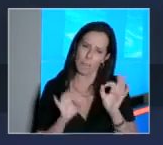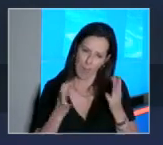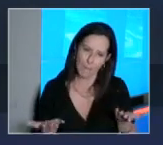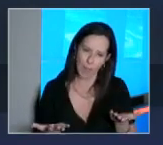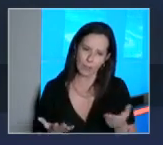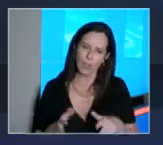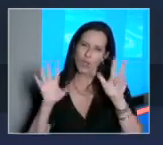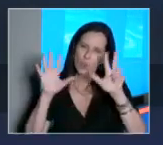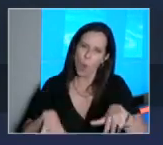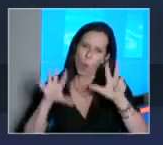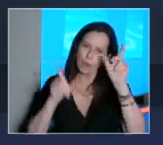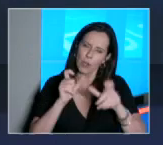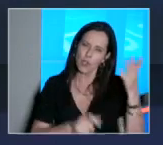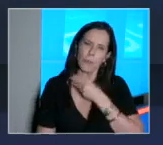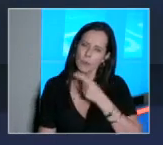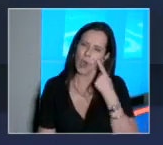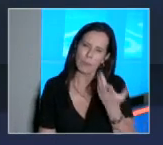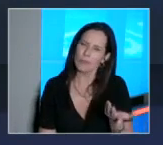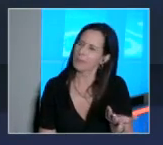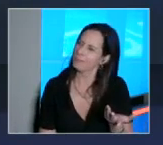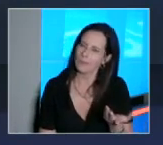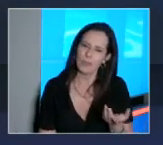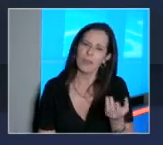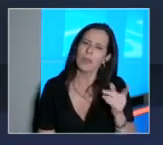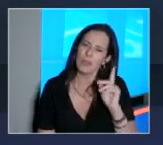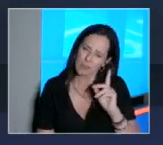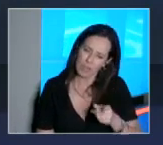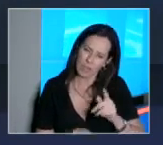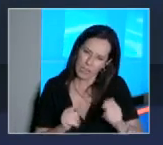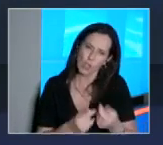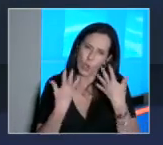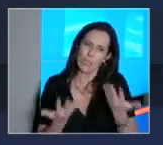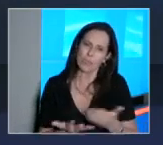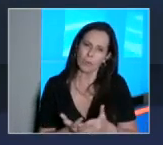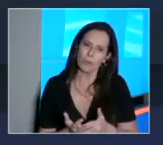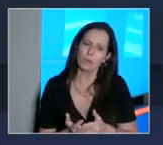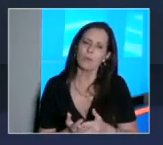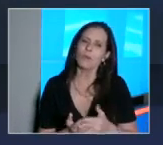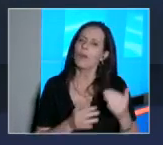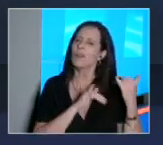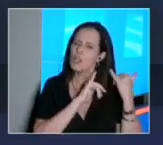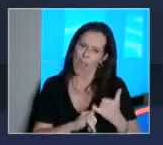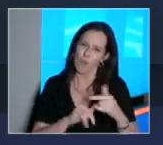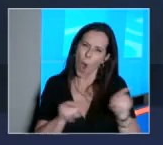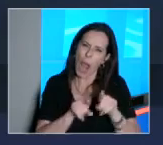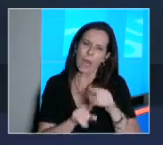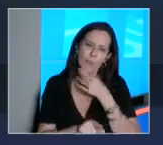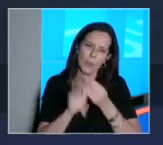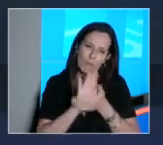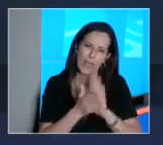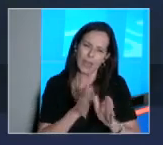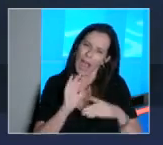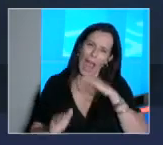חייכם, 8,000 איש, אנחנו רואים שזה דפוס, הגיע הזמן לסגור את הסיפור הזה, תעביאו את האחים והאחיות שלנו פה